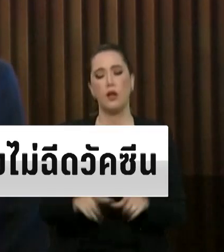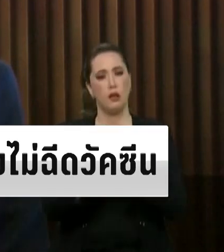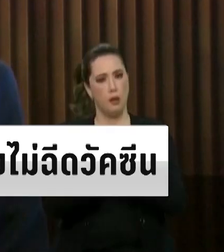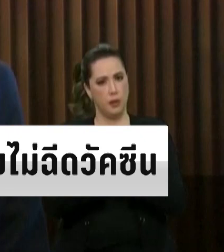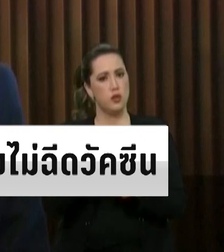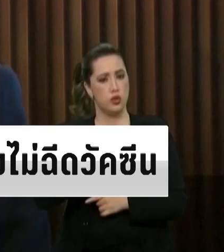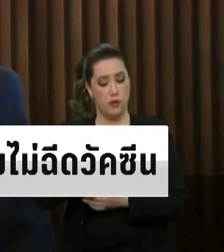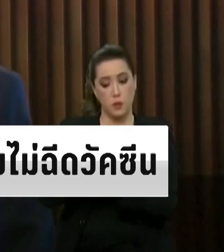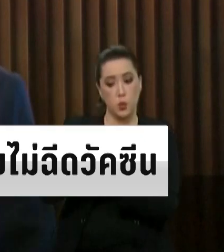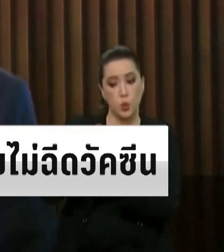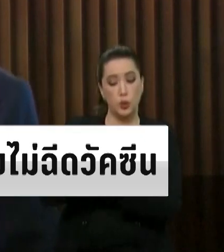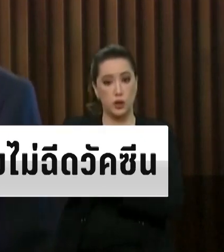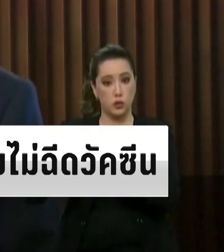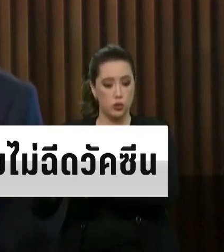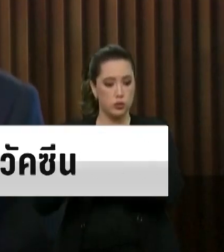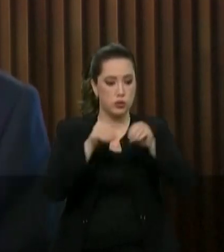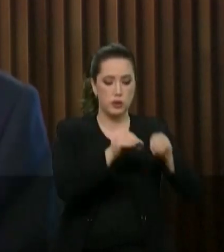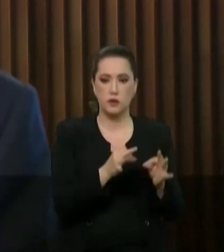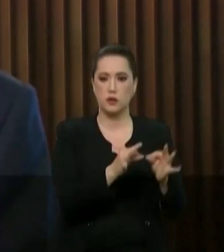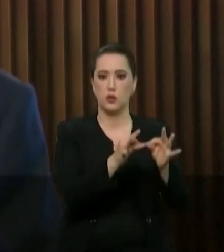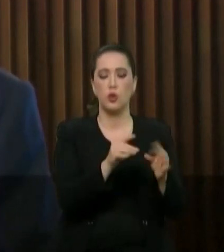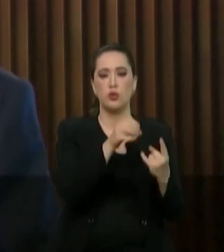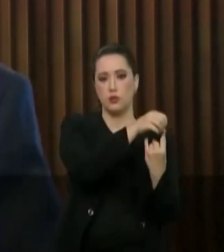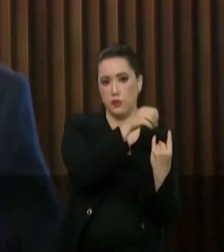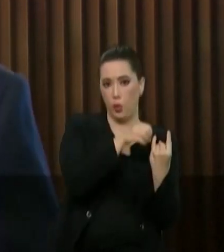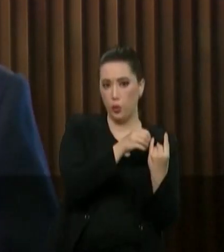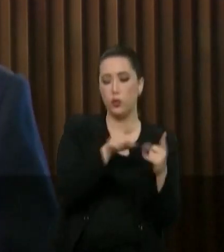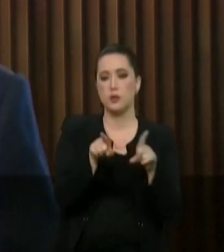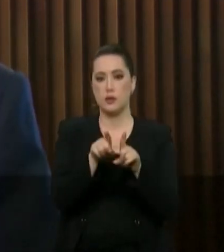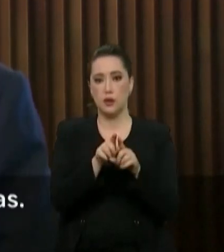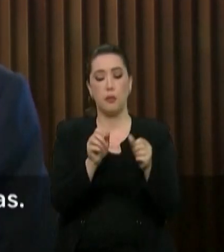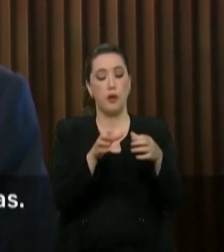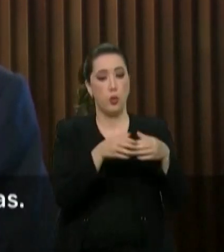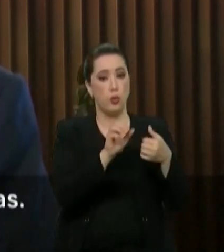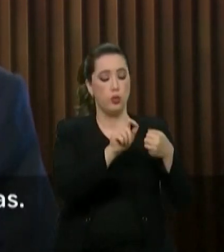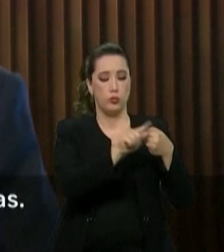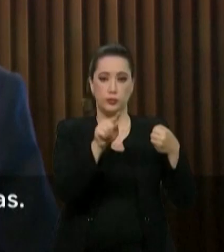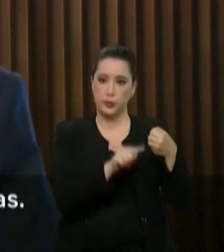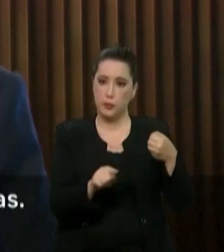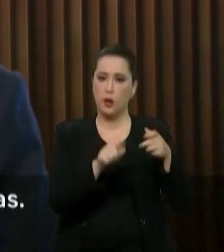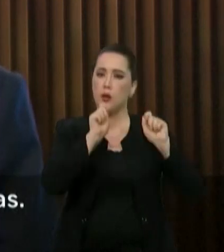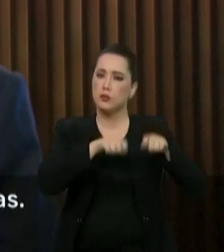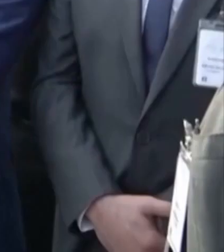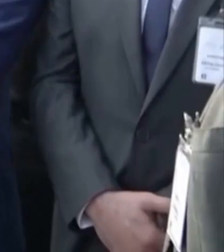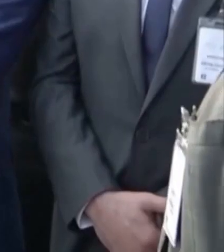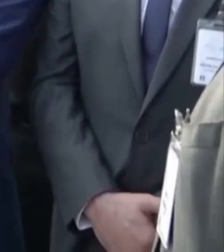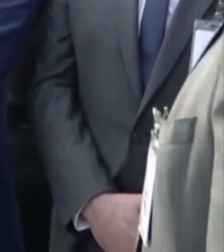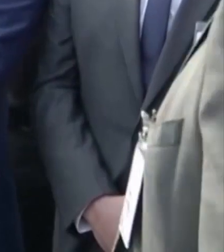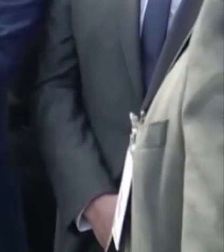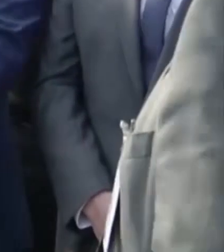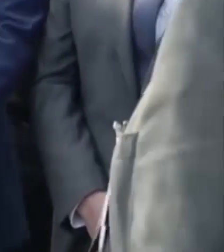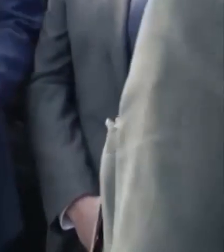คนอื่นจะมีผลเป็นลบก็ตามนะครับก็เป็นมาตรการที่3ประชาชาติได้ระบุนะคะว่าจำเป็นต้องทำเพราะว่า